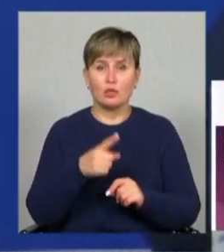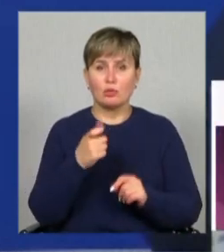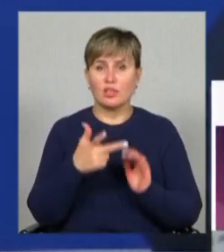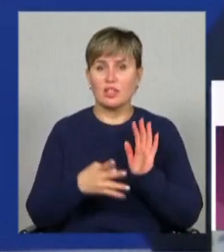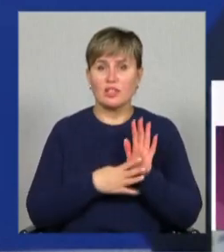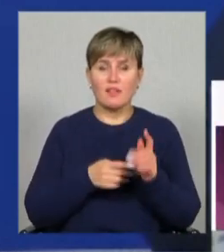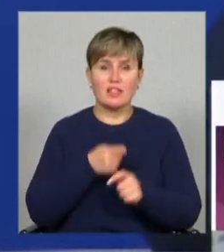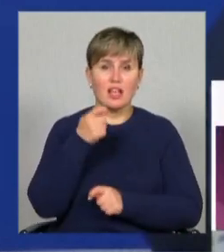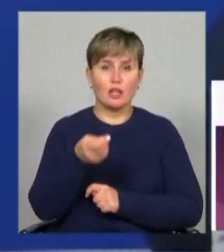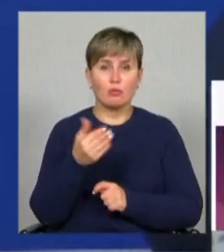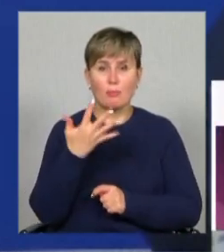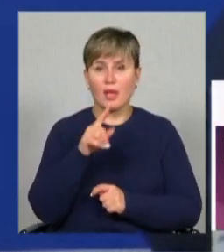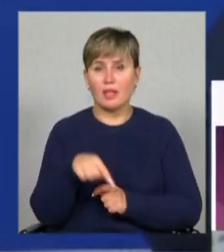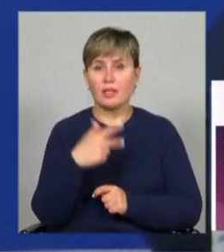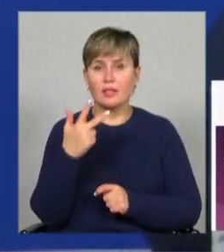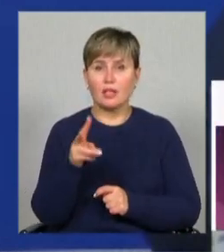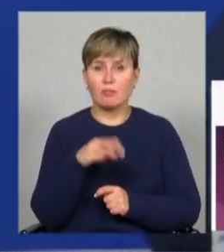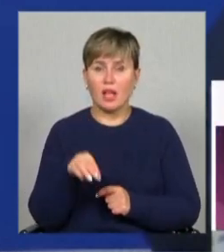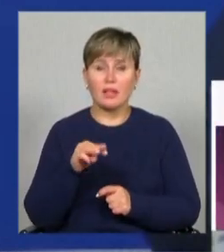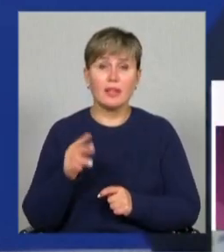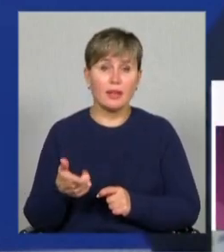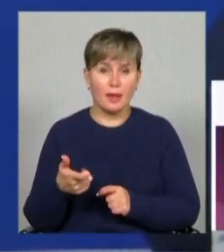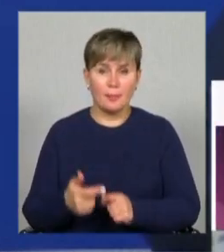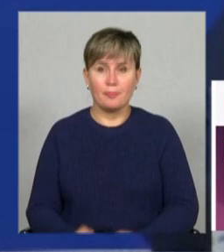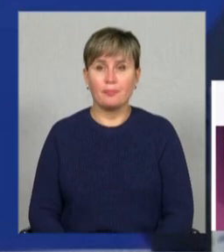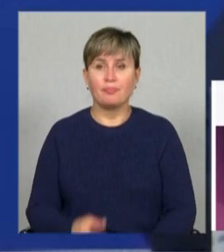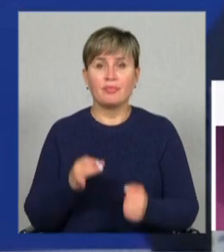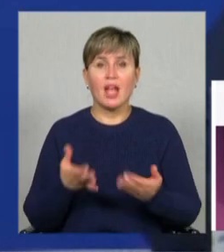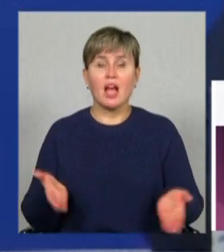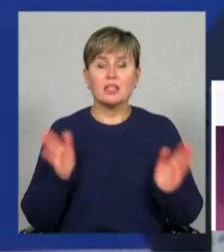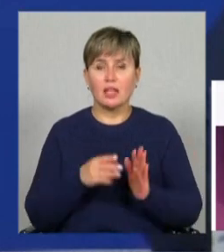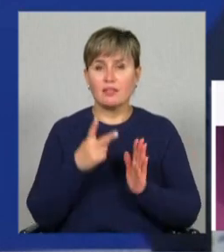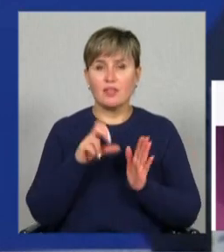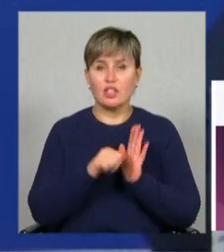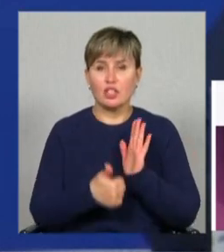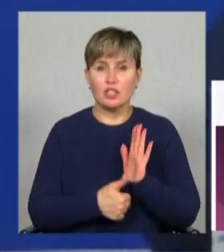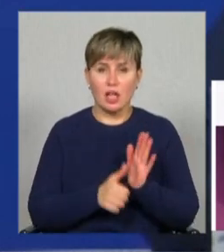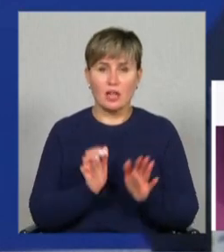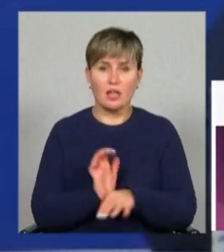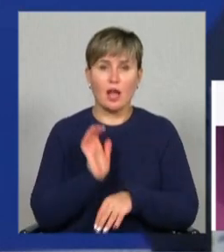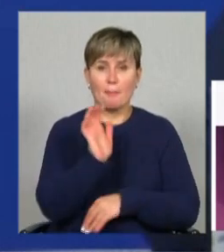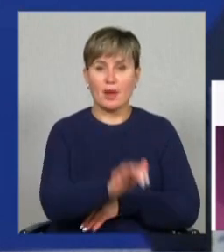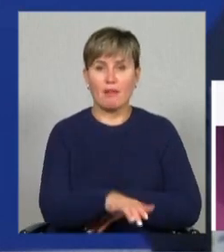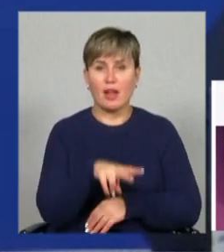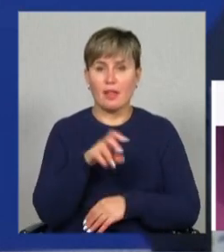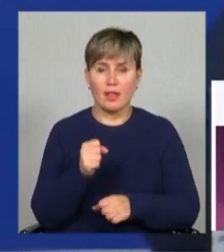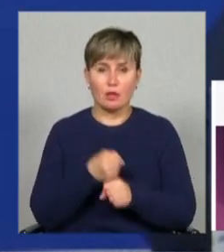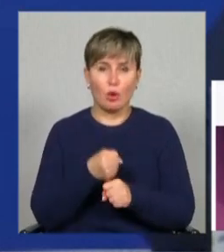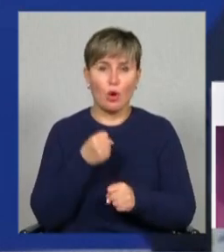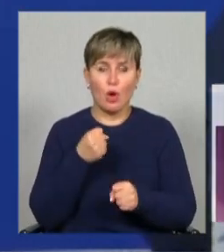1139 заявок на сумму 5,3 миллиарда тенге. И оставшиеся 216, они направлены на